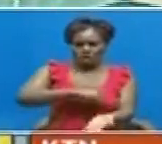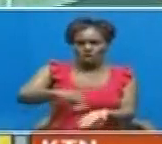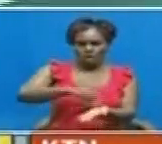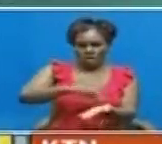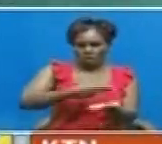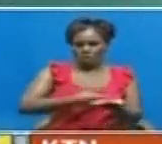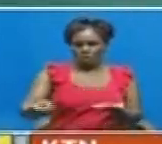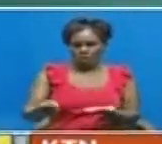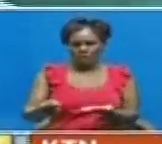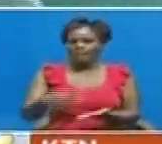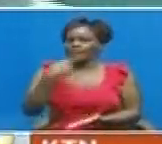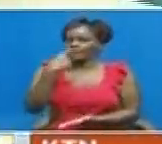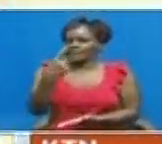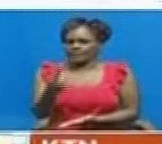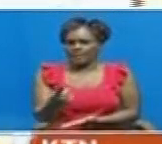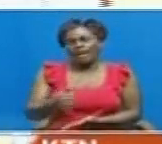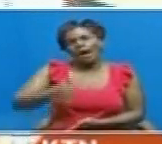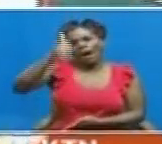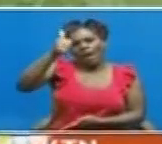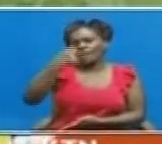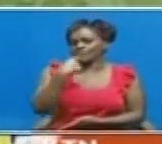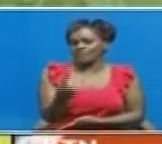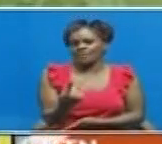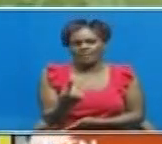kit ema allah